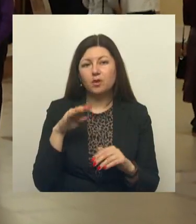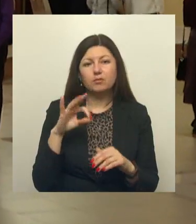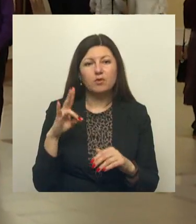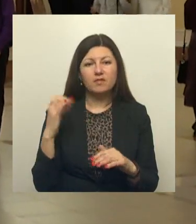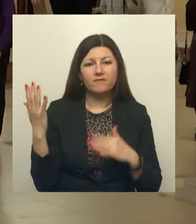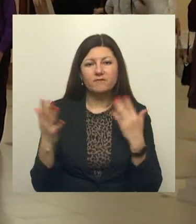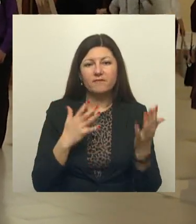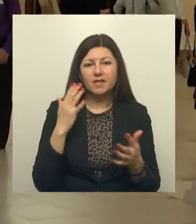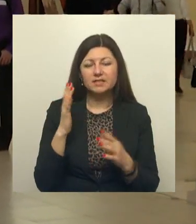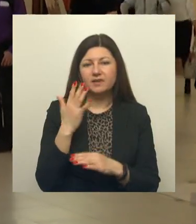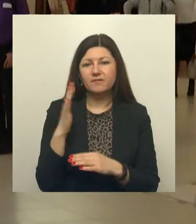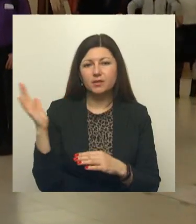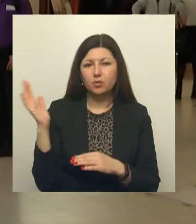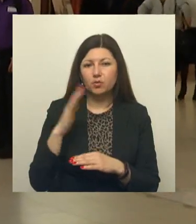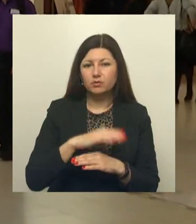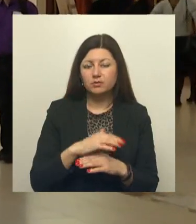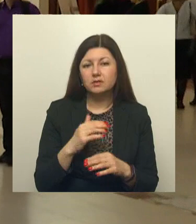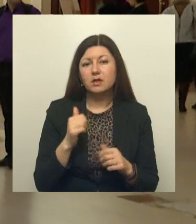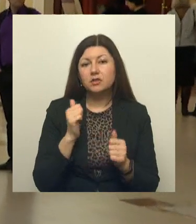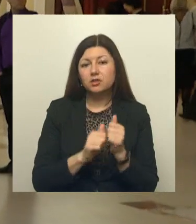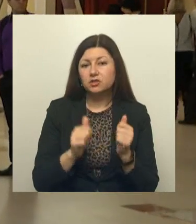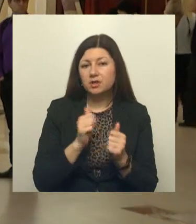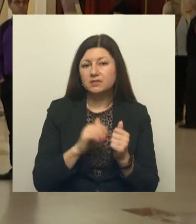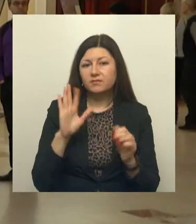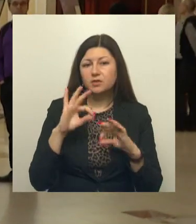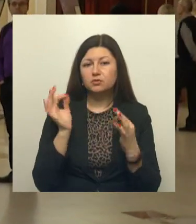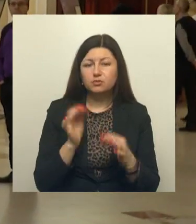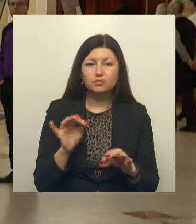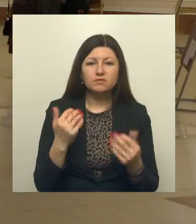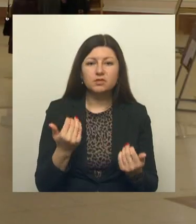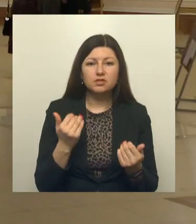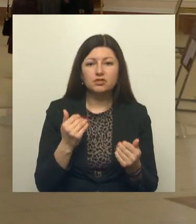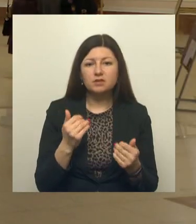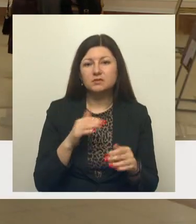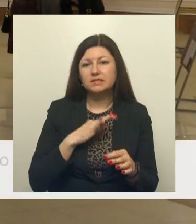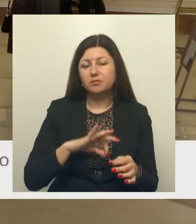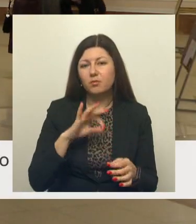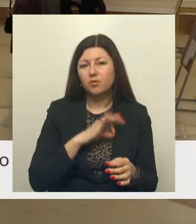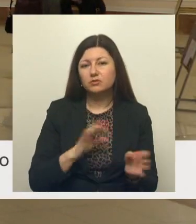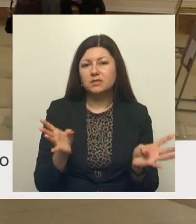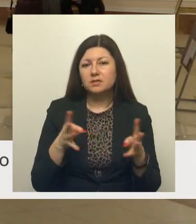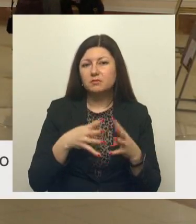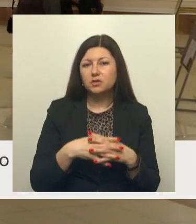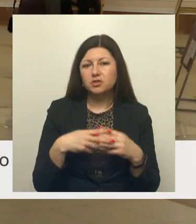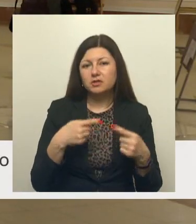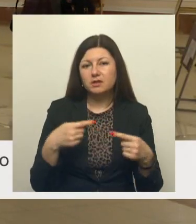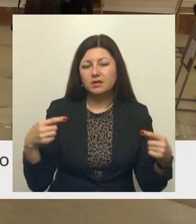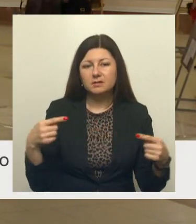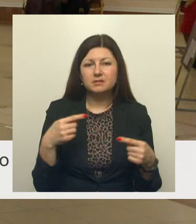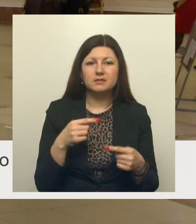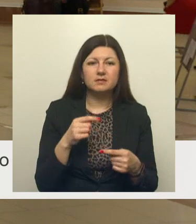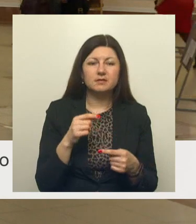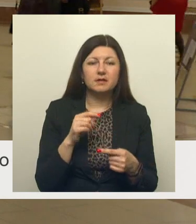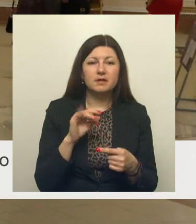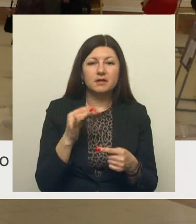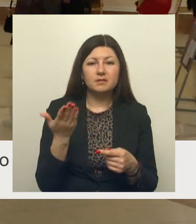вообще в последнее время в искусстве часто используется смешение всяких жанров. На тему ирландской музыки мы говорили с Сашей, ему эта